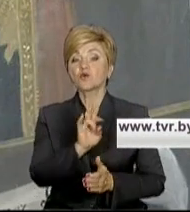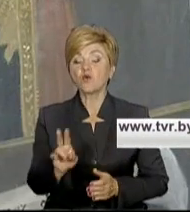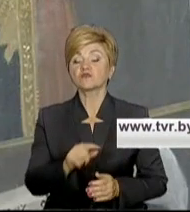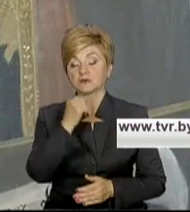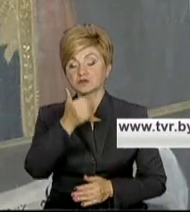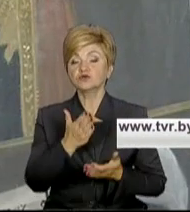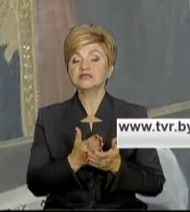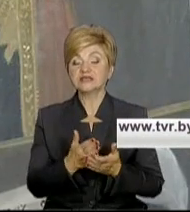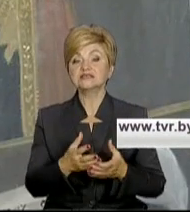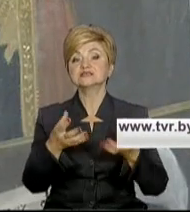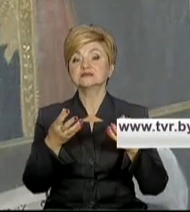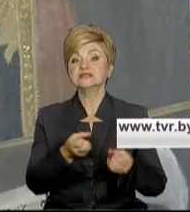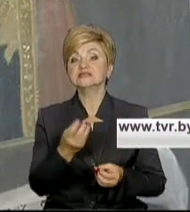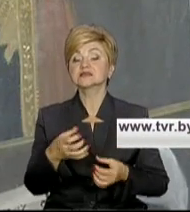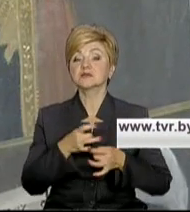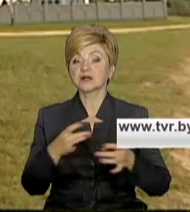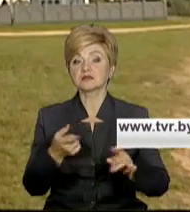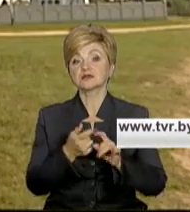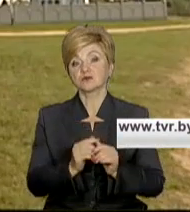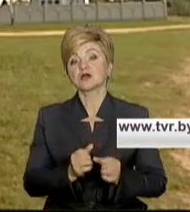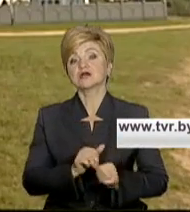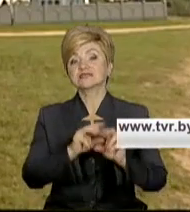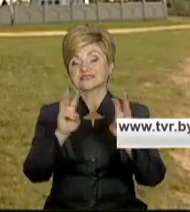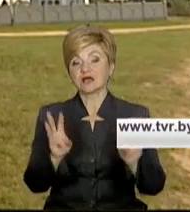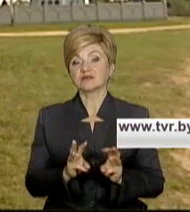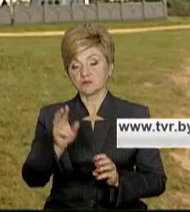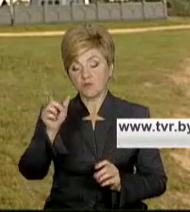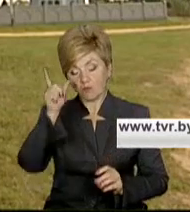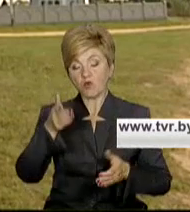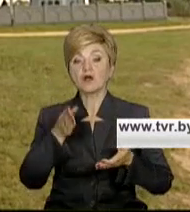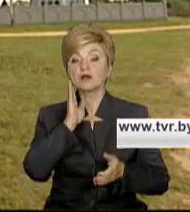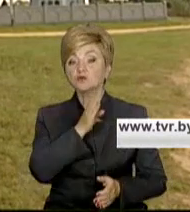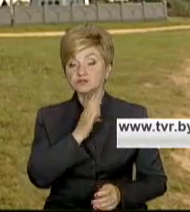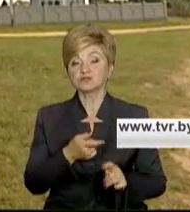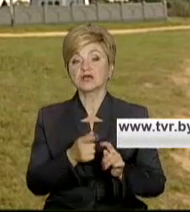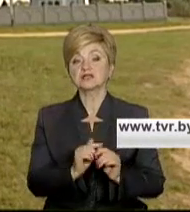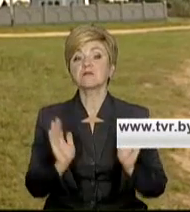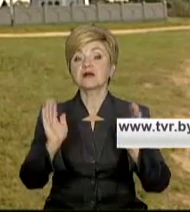несколько праздников, прославляющих Богородицу. Это покрова, введение во храм, Благовещение,